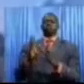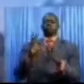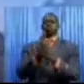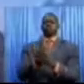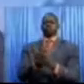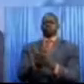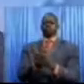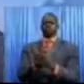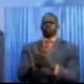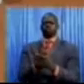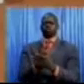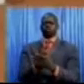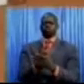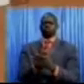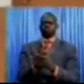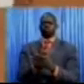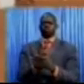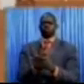de Aboubacar.